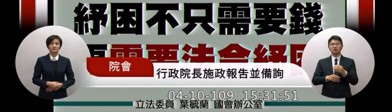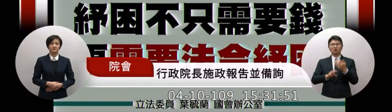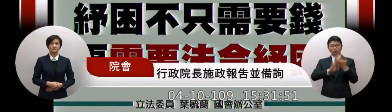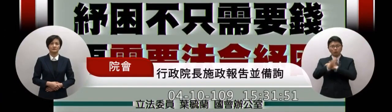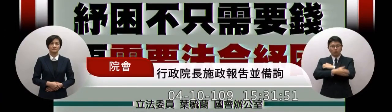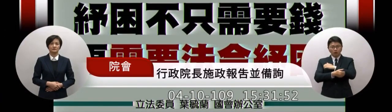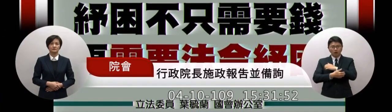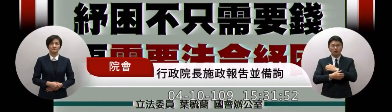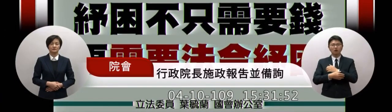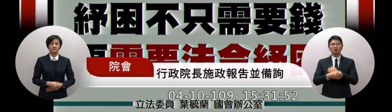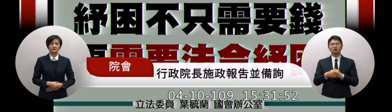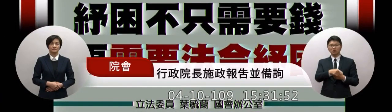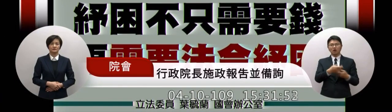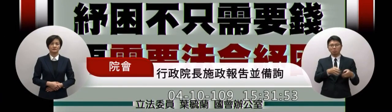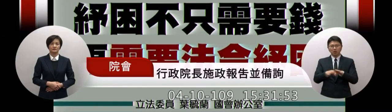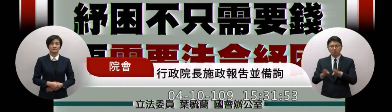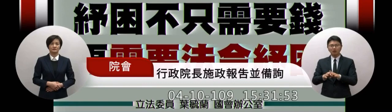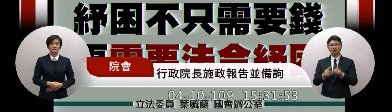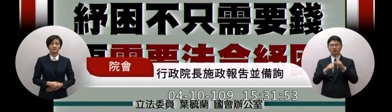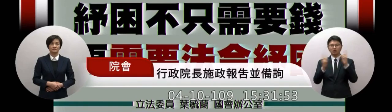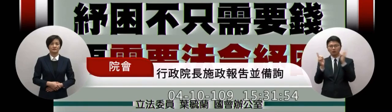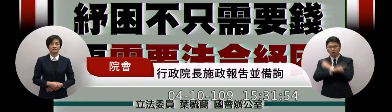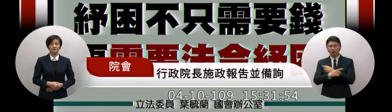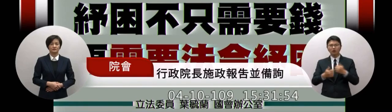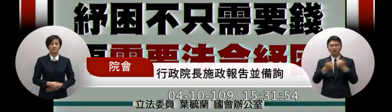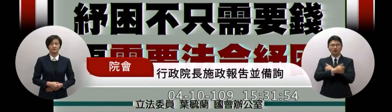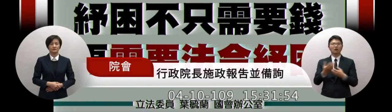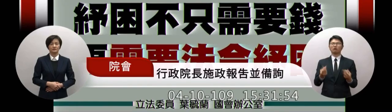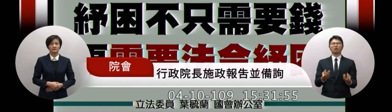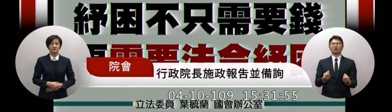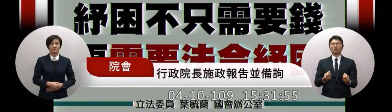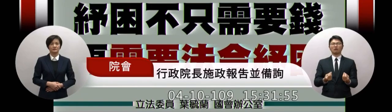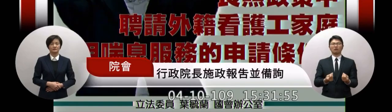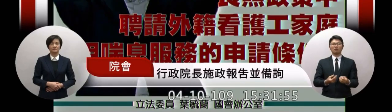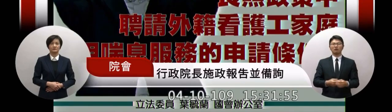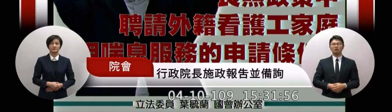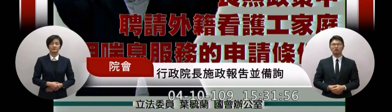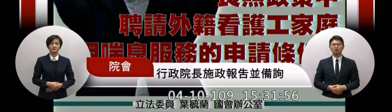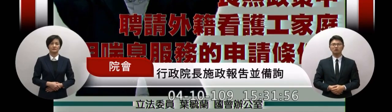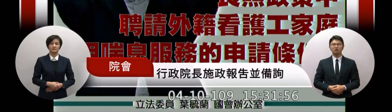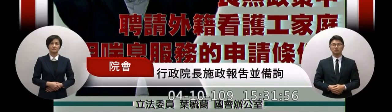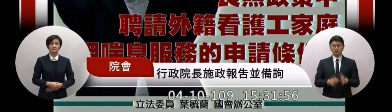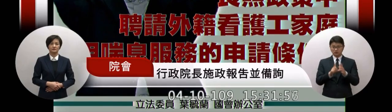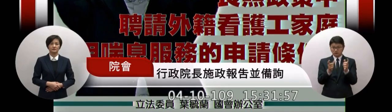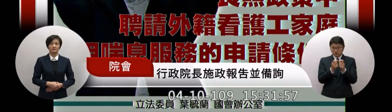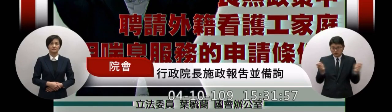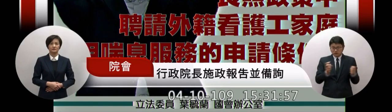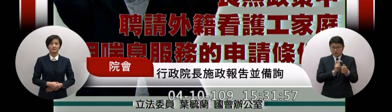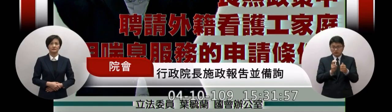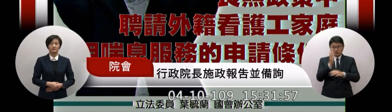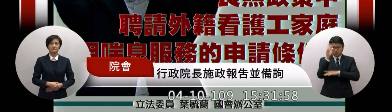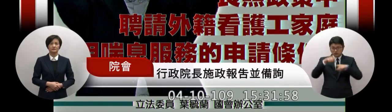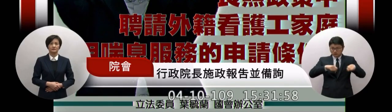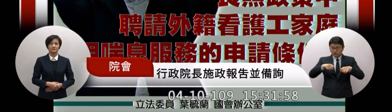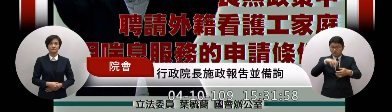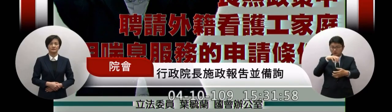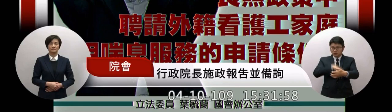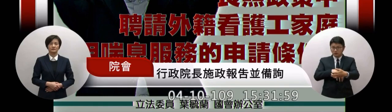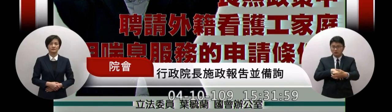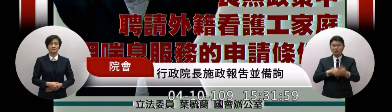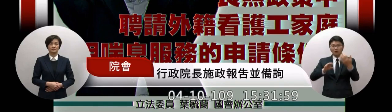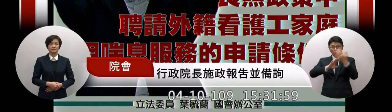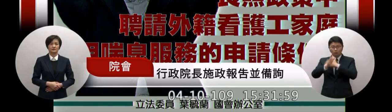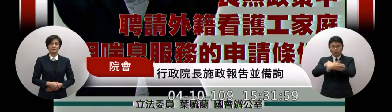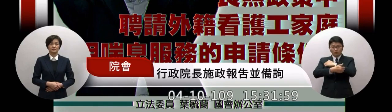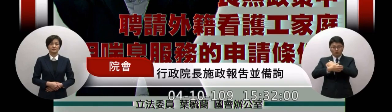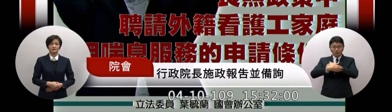轮替照顾的机会。那请问院长，您知不知道在长照政策中啊，聘请外籍看